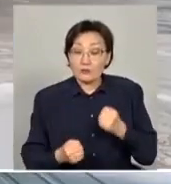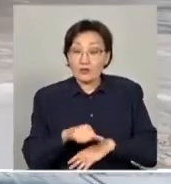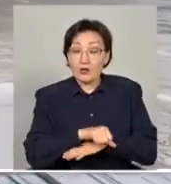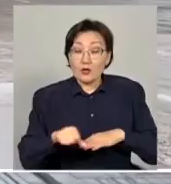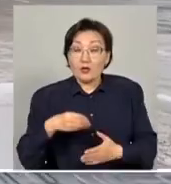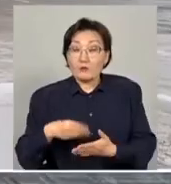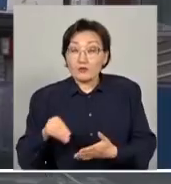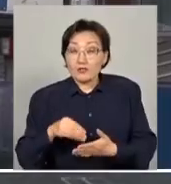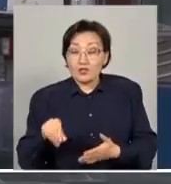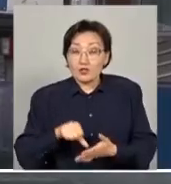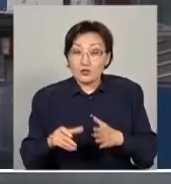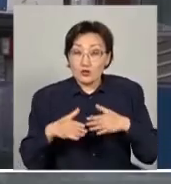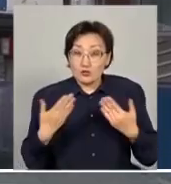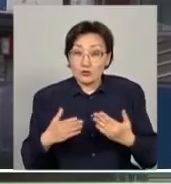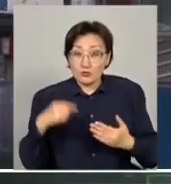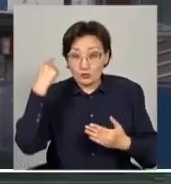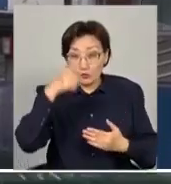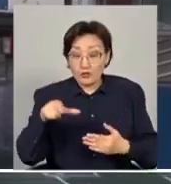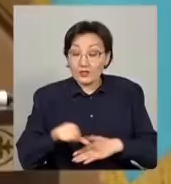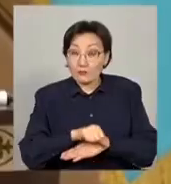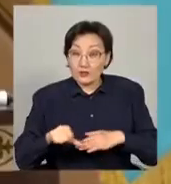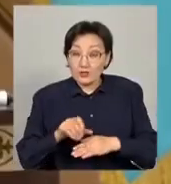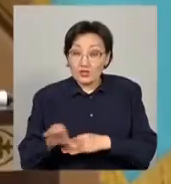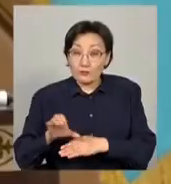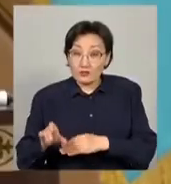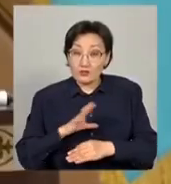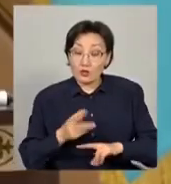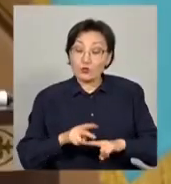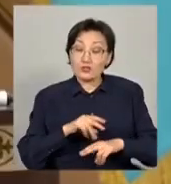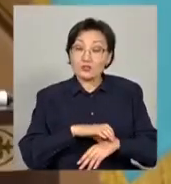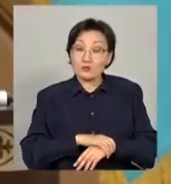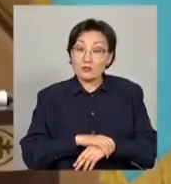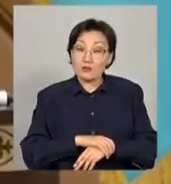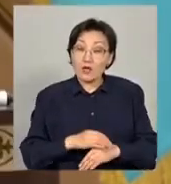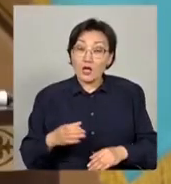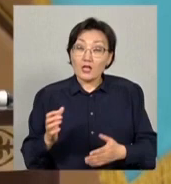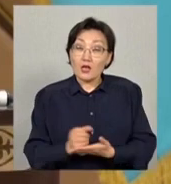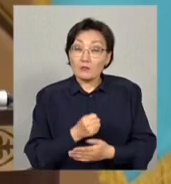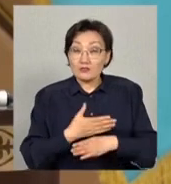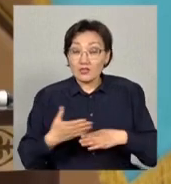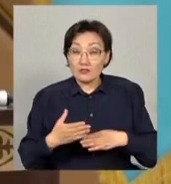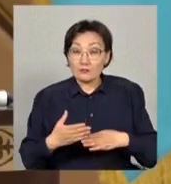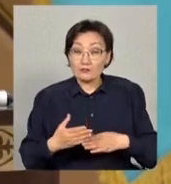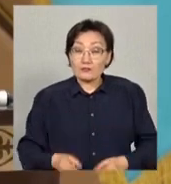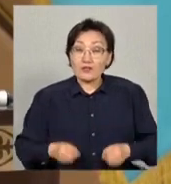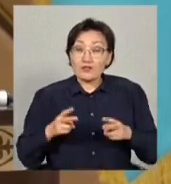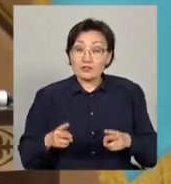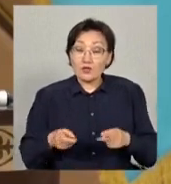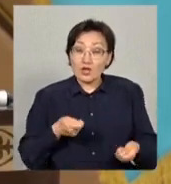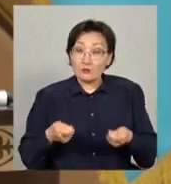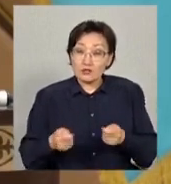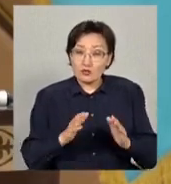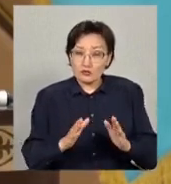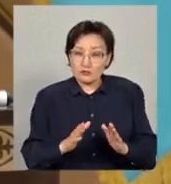қатысы жоқ тұлғалардың мекенжайына жіберіліп отырған. Біз сол фактілерді анықтағаннан кейін тәуекелді басқару жүйесі